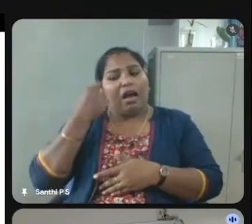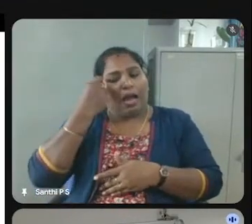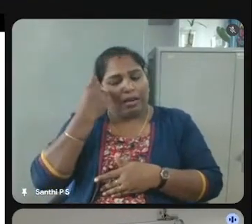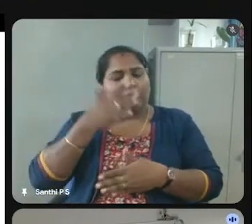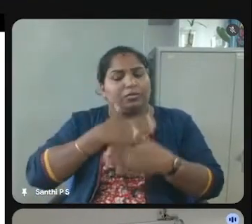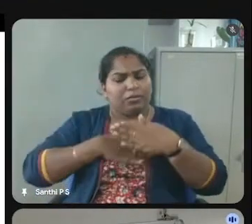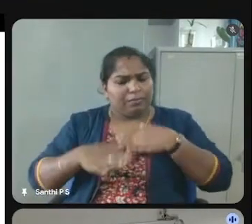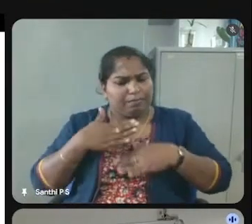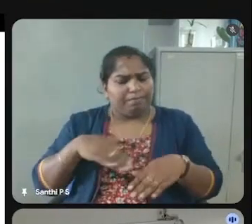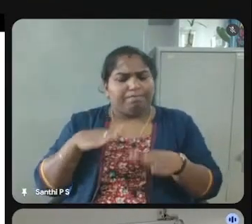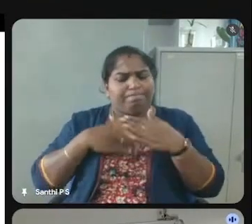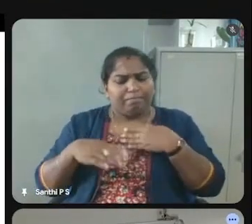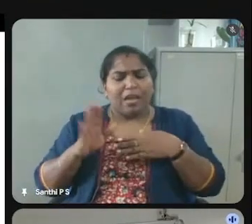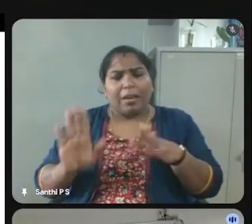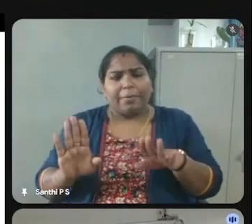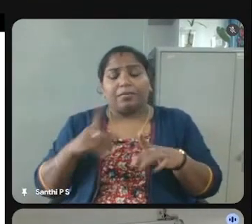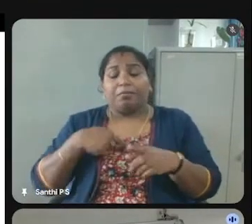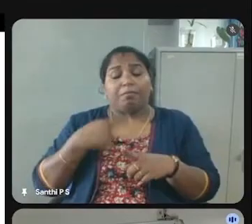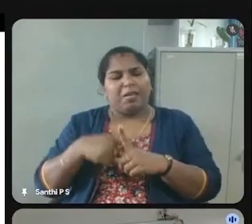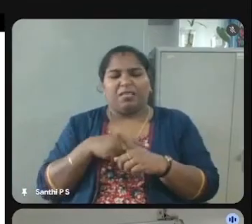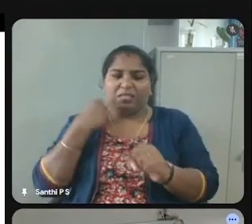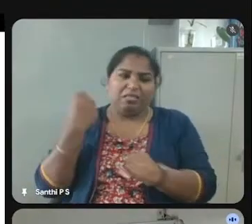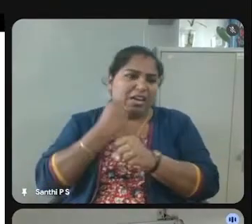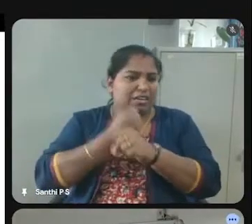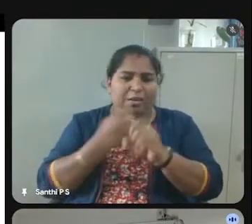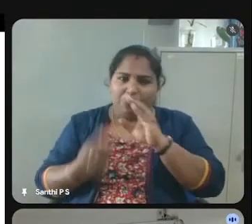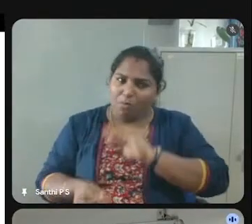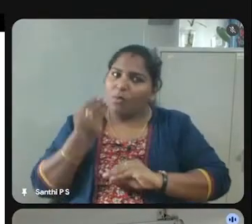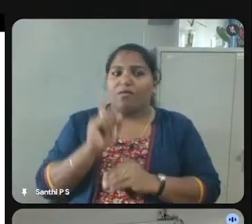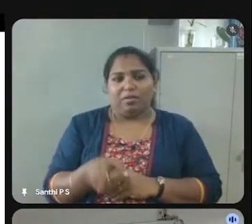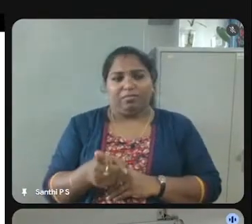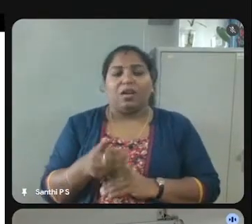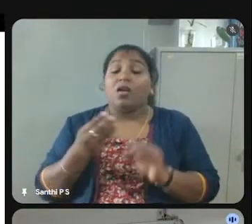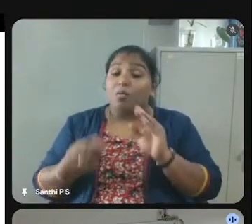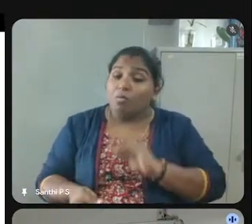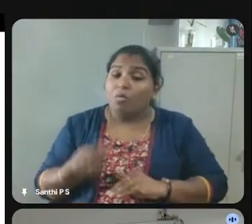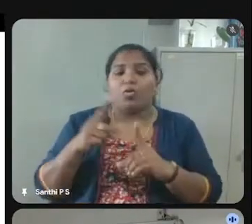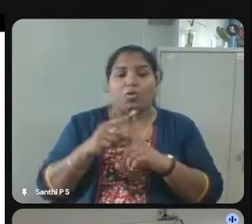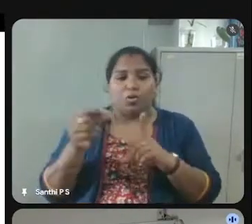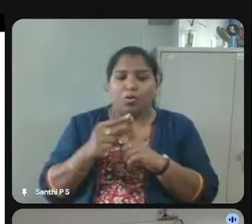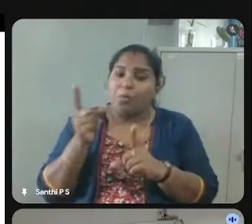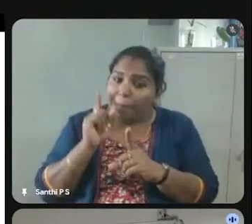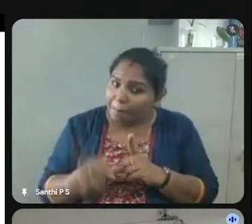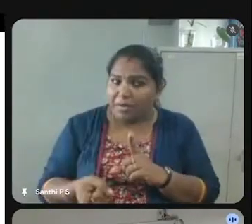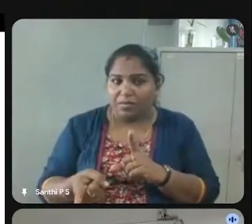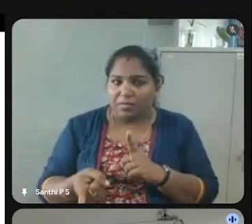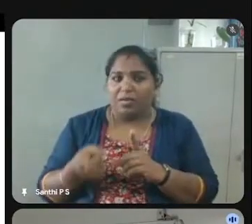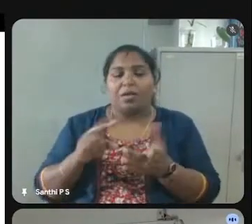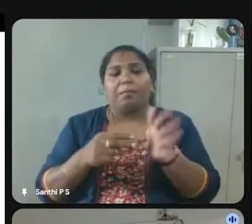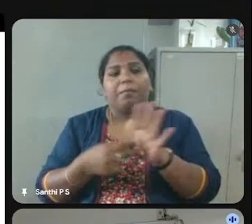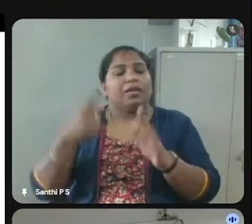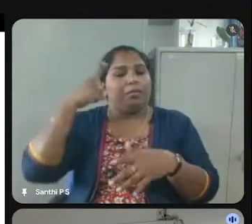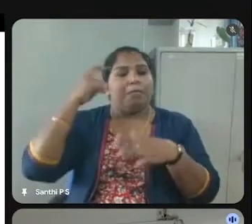കൂടുതൽ അതിനുവേണ്ടി വർക്ക് ചെയ്യുക എന്നുള്ളതും, ഈ അംഗീകരിക്കുക എന്നുള്ളതും, കുട്ടിക്ക് വേണ്ടി കൂടുതൽ കാര്യങ്ങൾ ചെയ്യുക എന്നുള്ള ഈ 2 കാര്യങ്ങളും ഈ പറഞ്ഞ